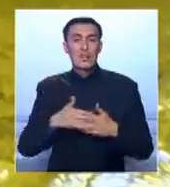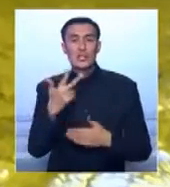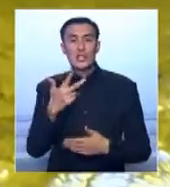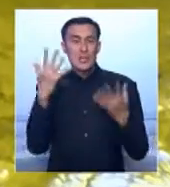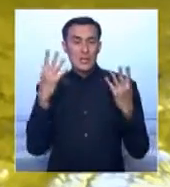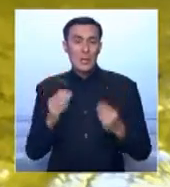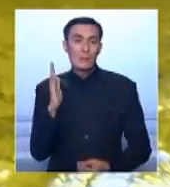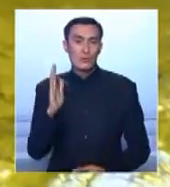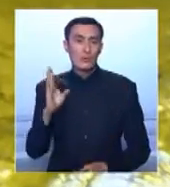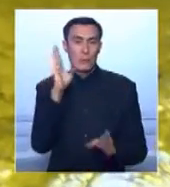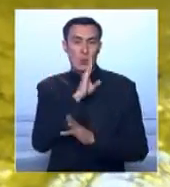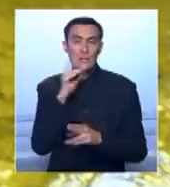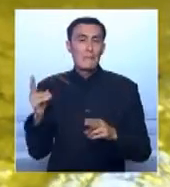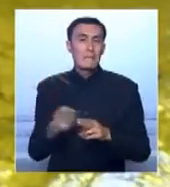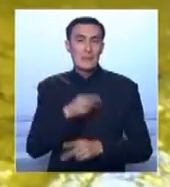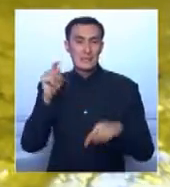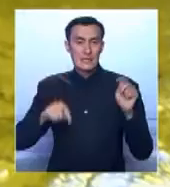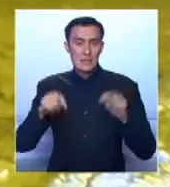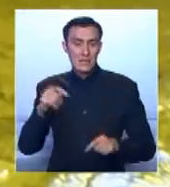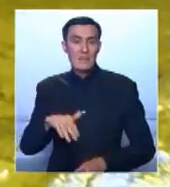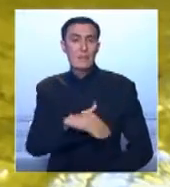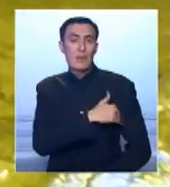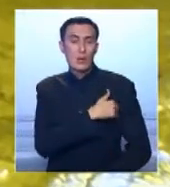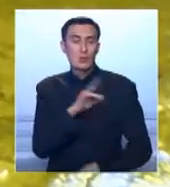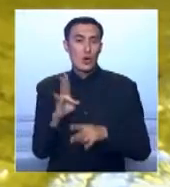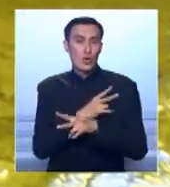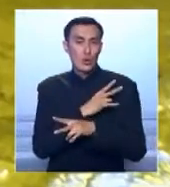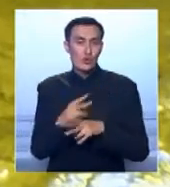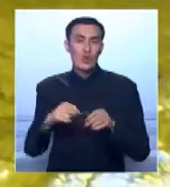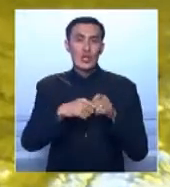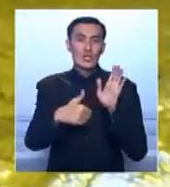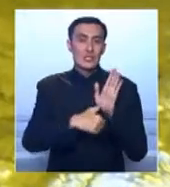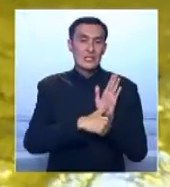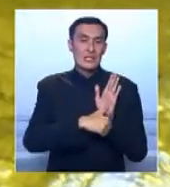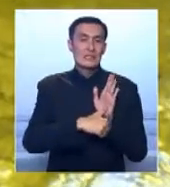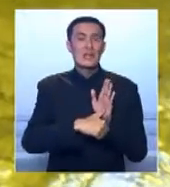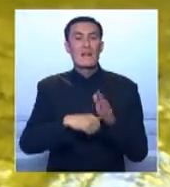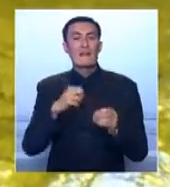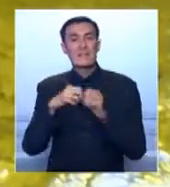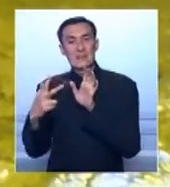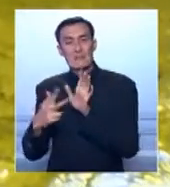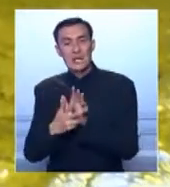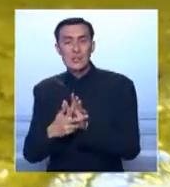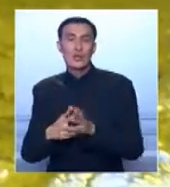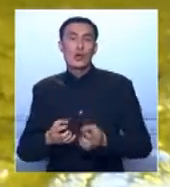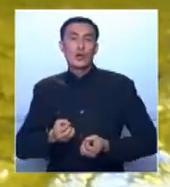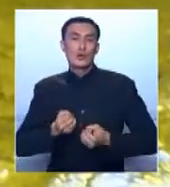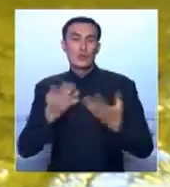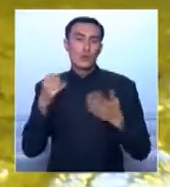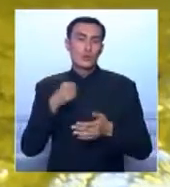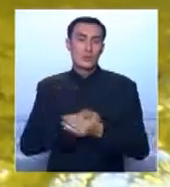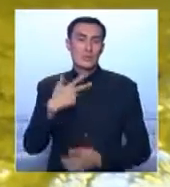дня ожидается погода без осадков. Температура ночью 16-18, днем 28-30 градусов тепла.